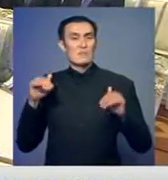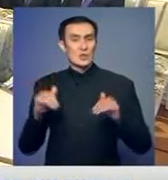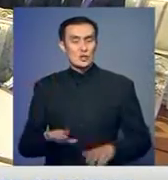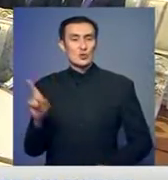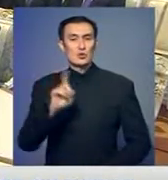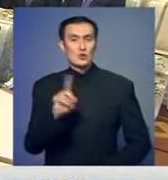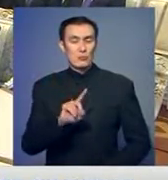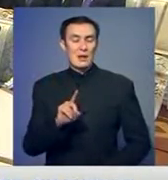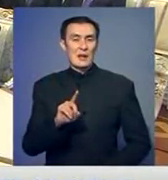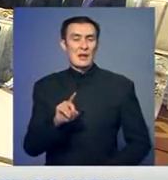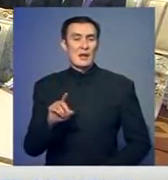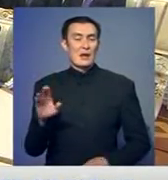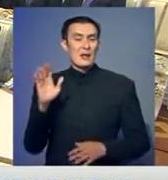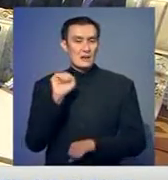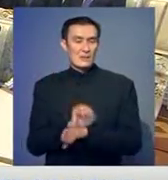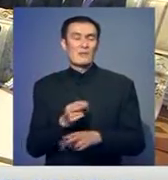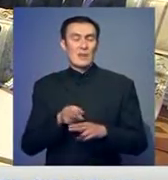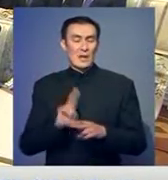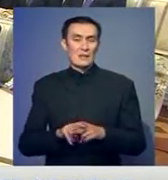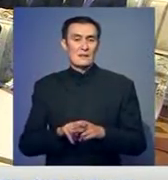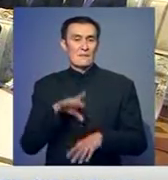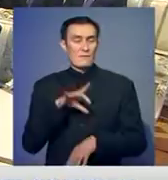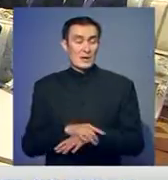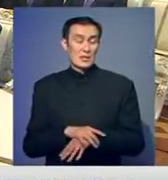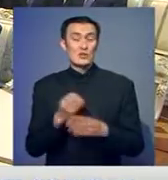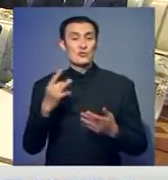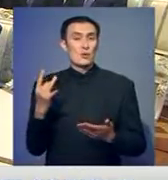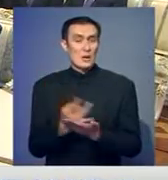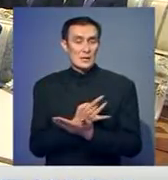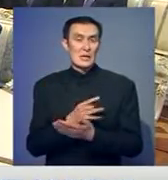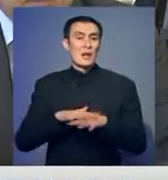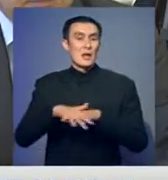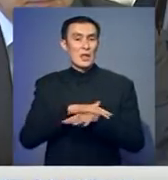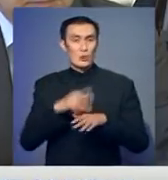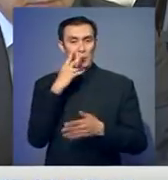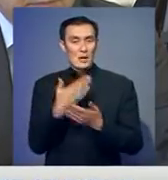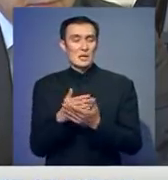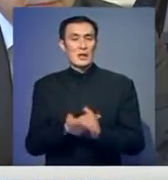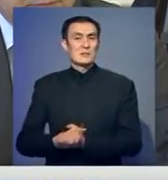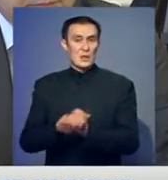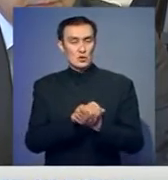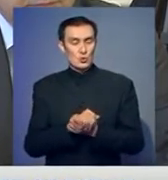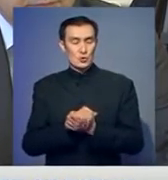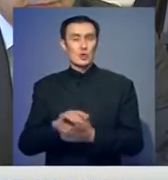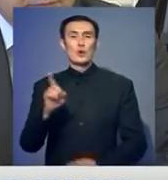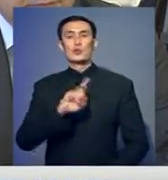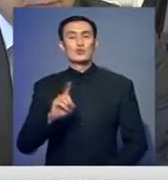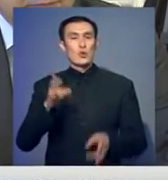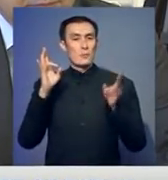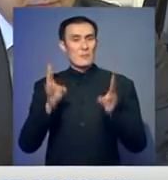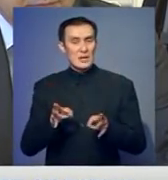чтобы ликвидировать этот случай. Еще раз казахстанцы показали сплоченность, что